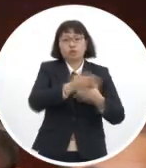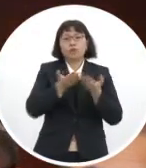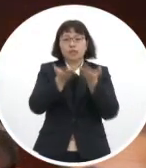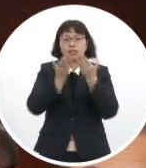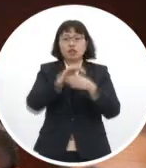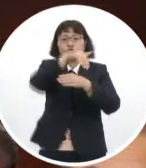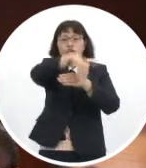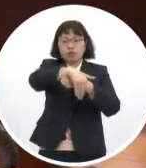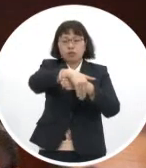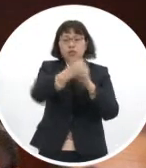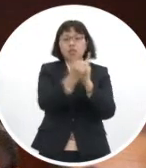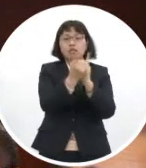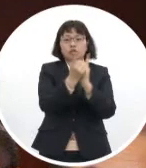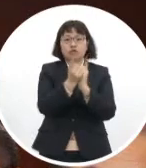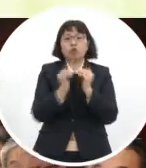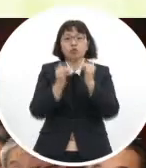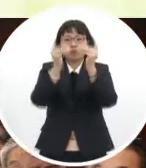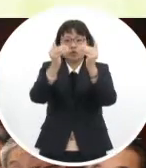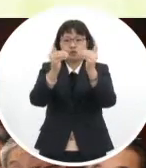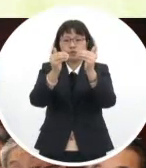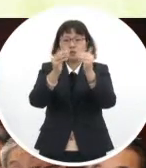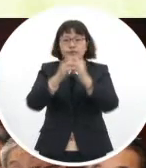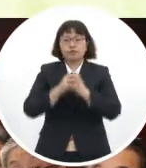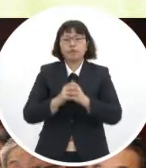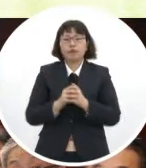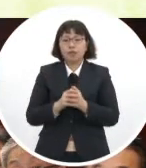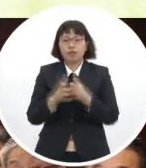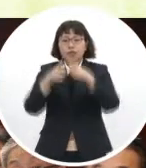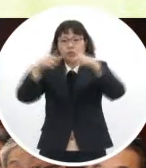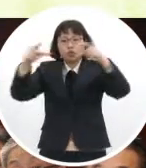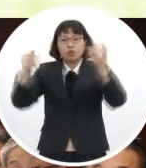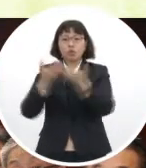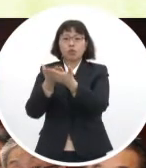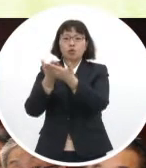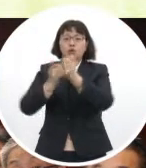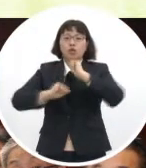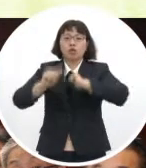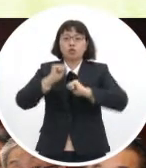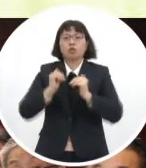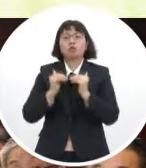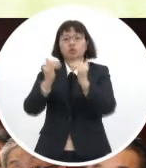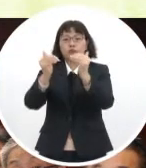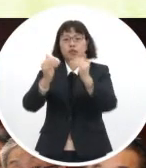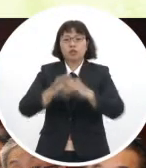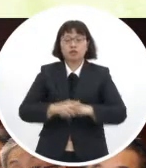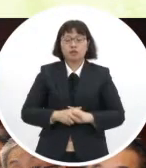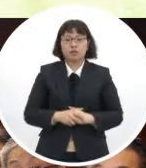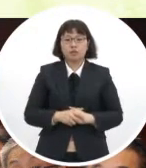促進について国への要望活動を行っていくよ。